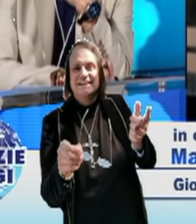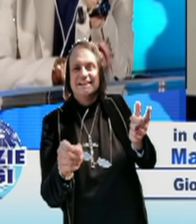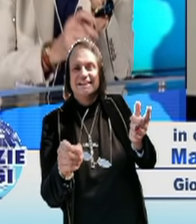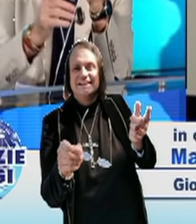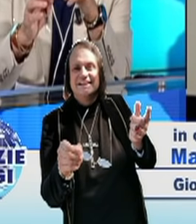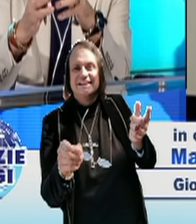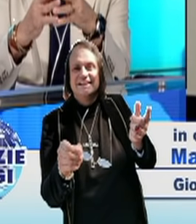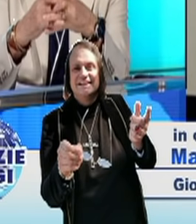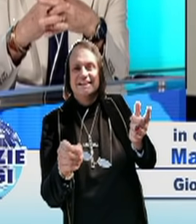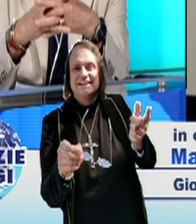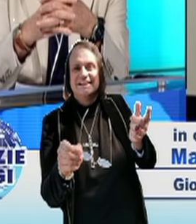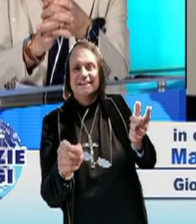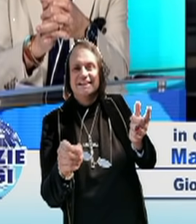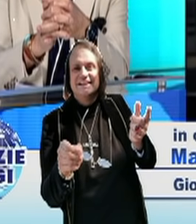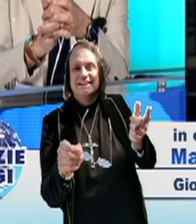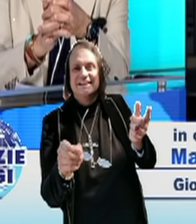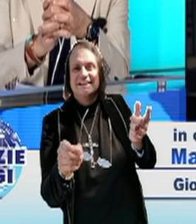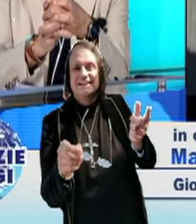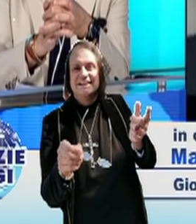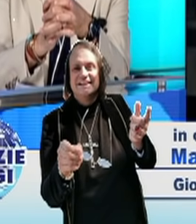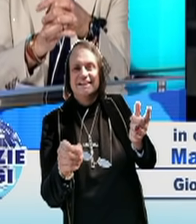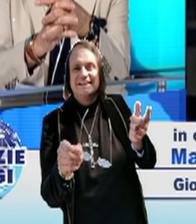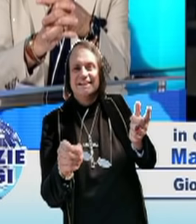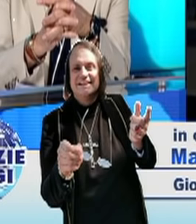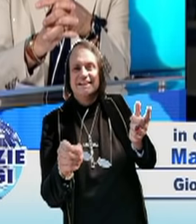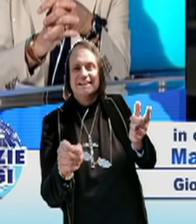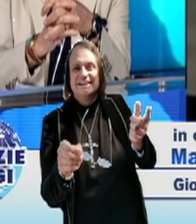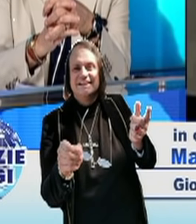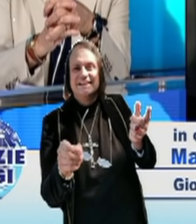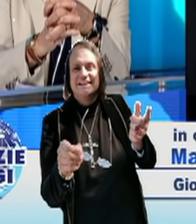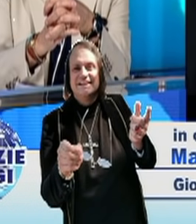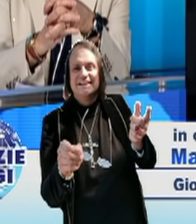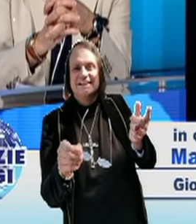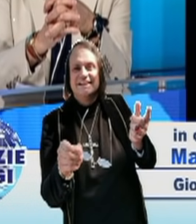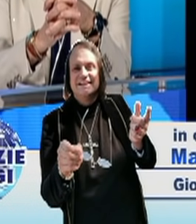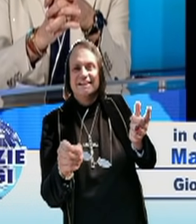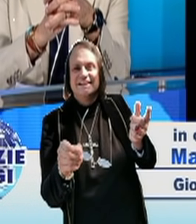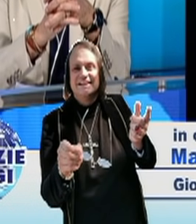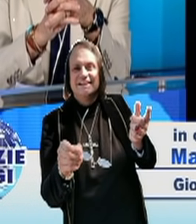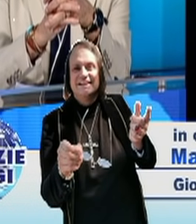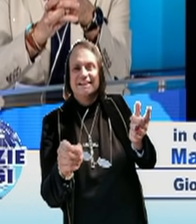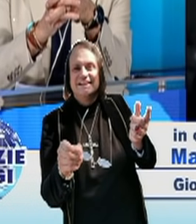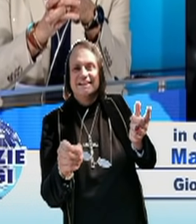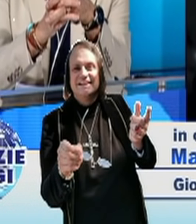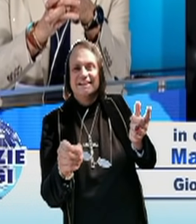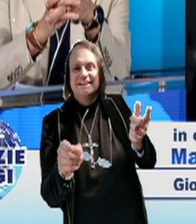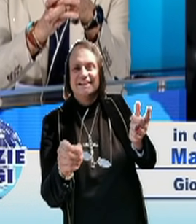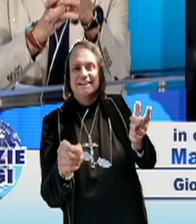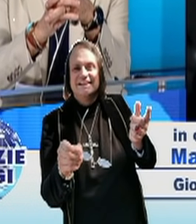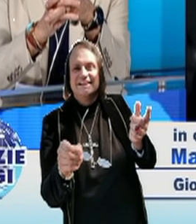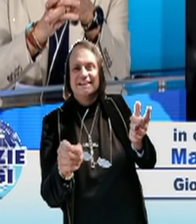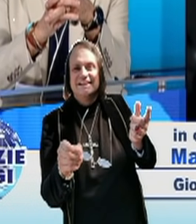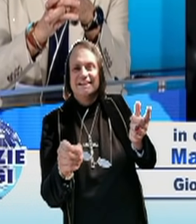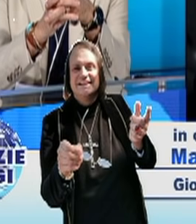a qualche anno fa di Vercelli, e questo ragazzino, insomma, di grande sensibilità è cresciuto, diventerà uno dei più importanti avvocati